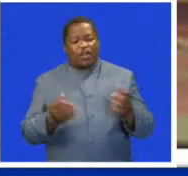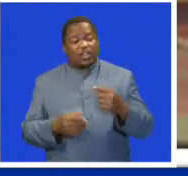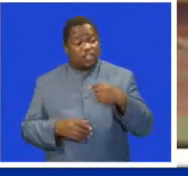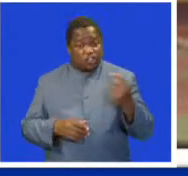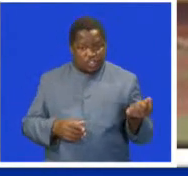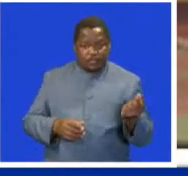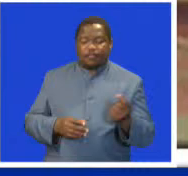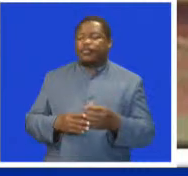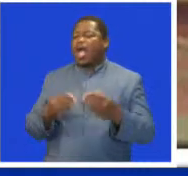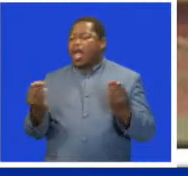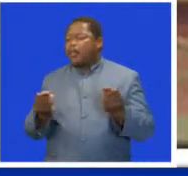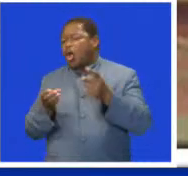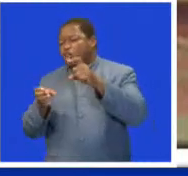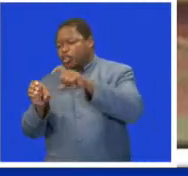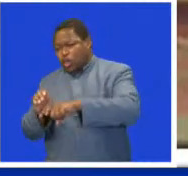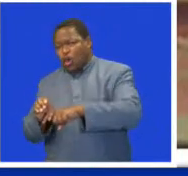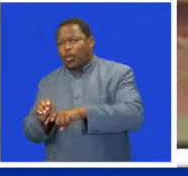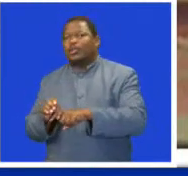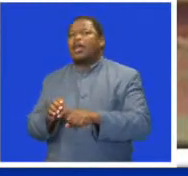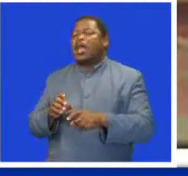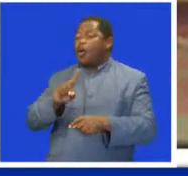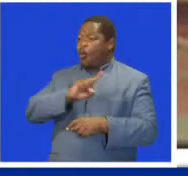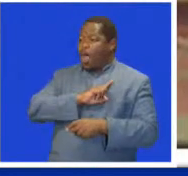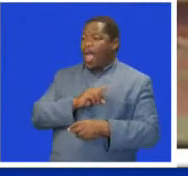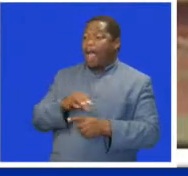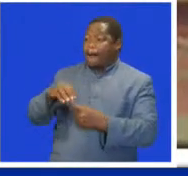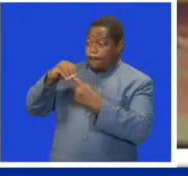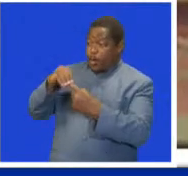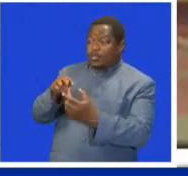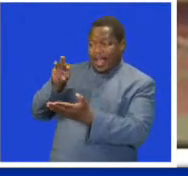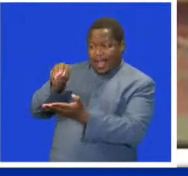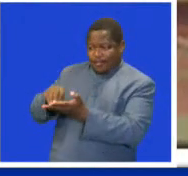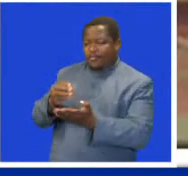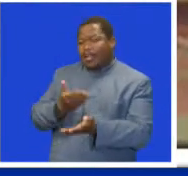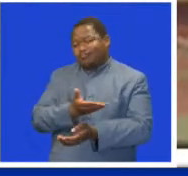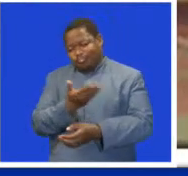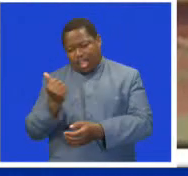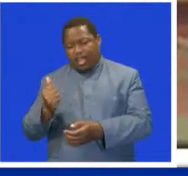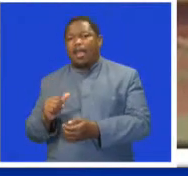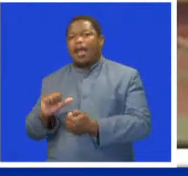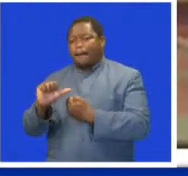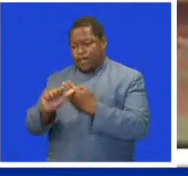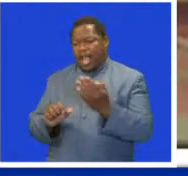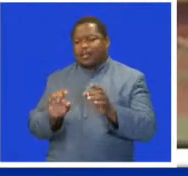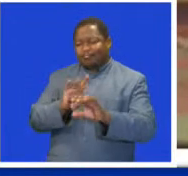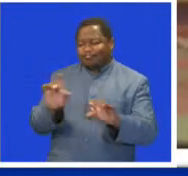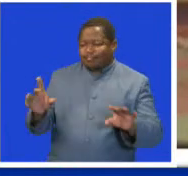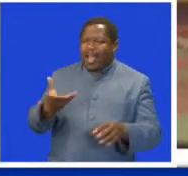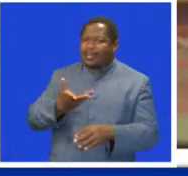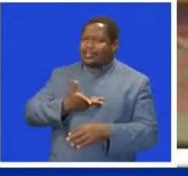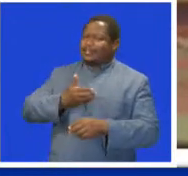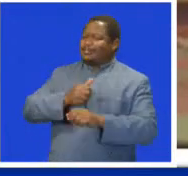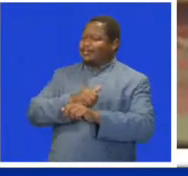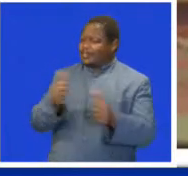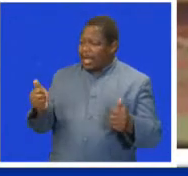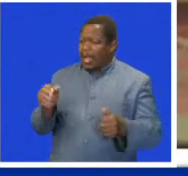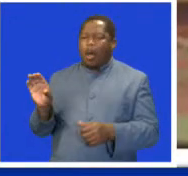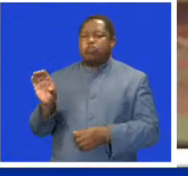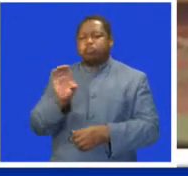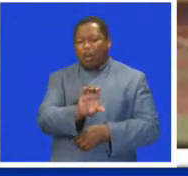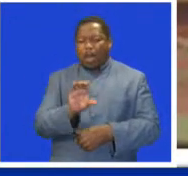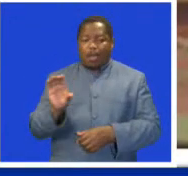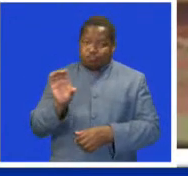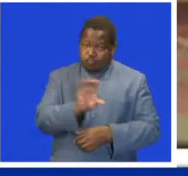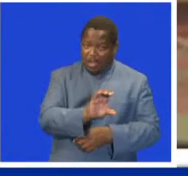baqashwa kusukela kulinywa lamahlathi kuheshwa namahlathi toti harvest. Ukwenza ukuthi vele le level